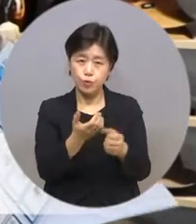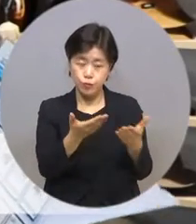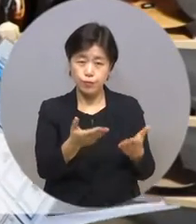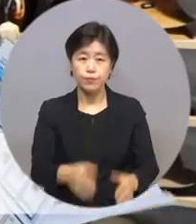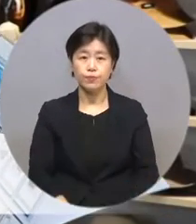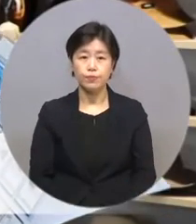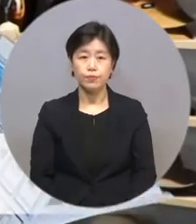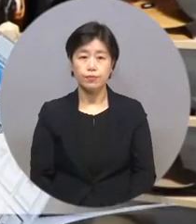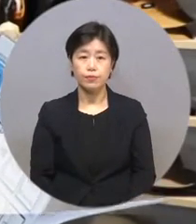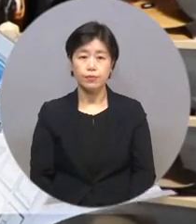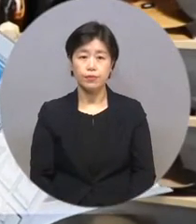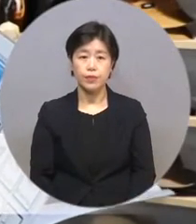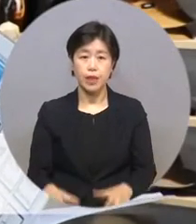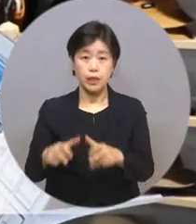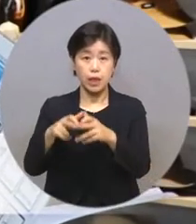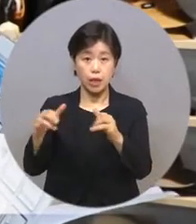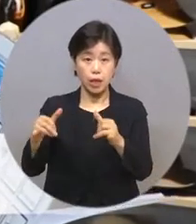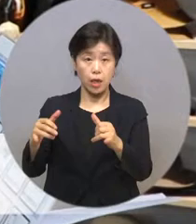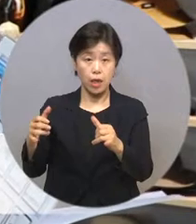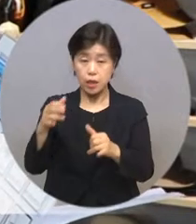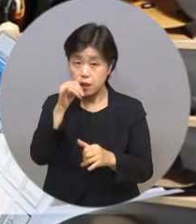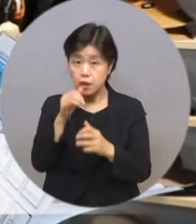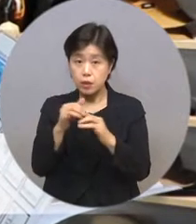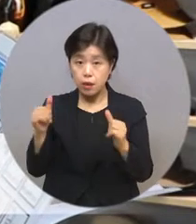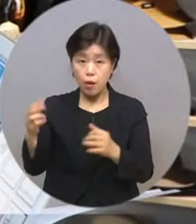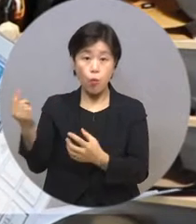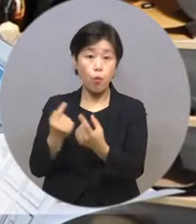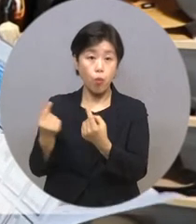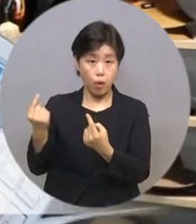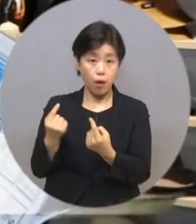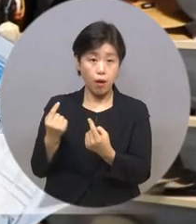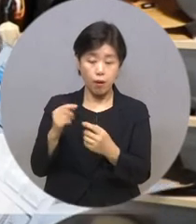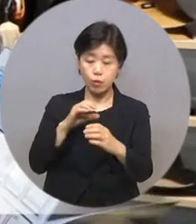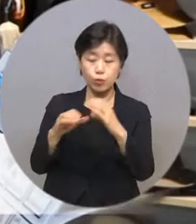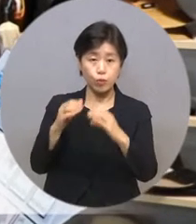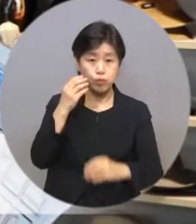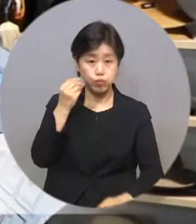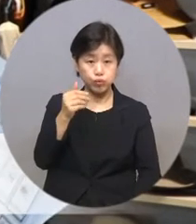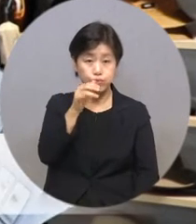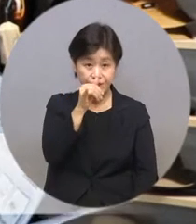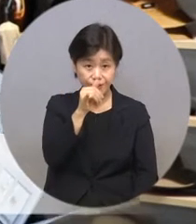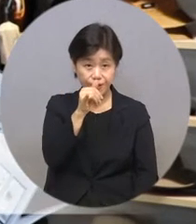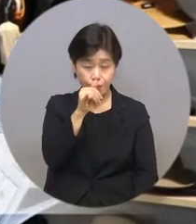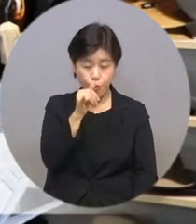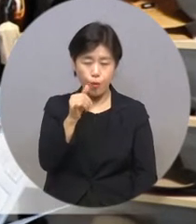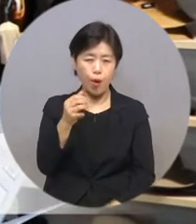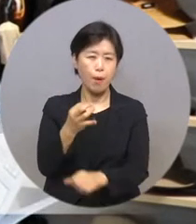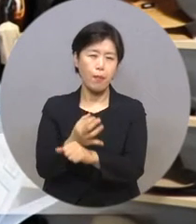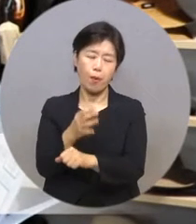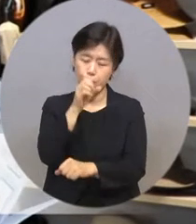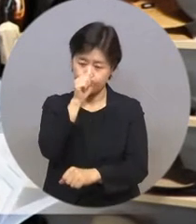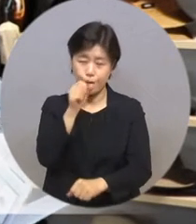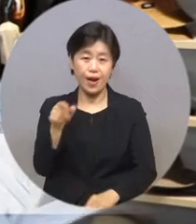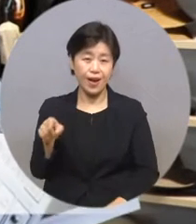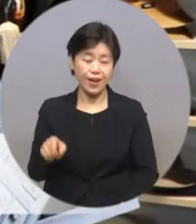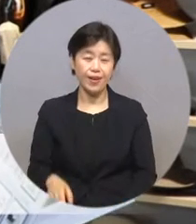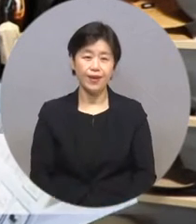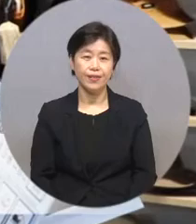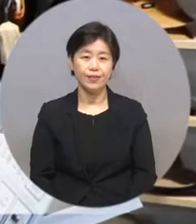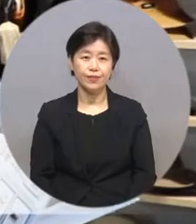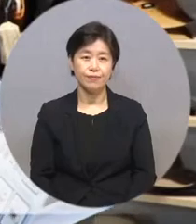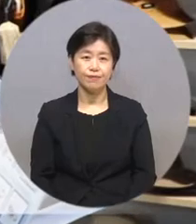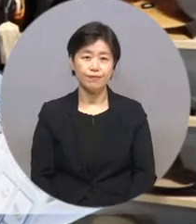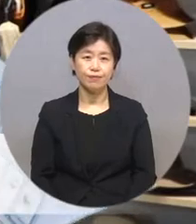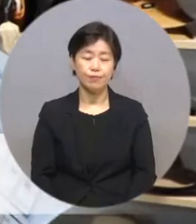편리성이 좀 좋아졌죠. 이제 그러면 장애자들이 누구나 아까 관계없이 오셔가지고 쇼핑할 수